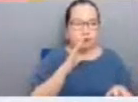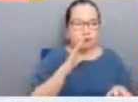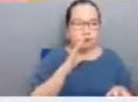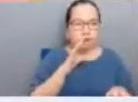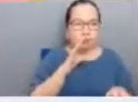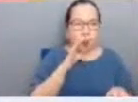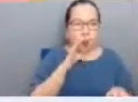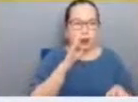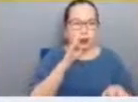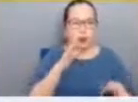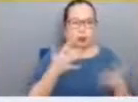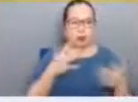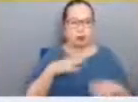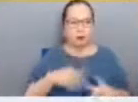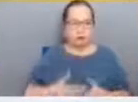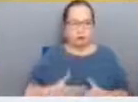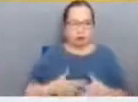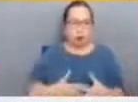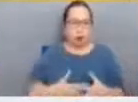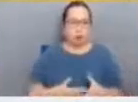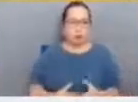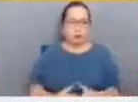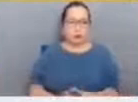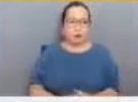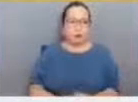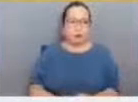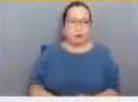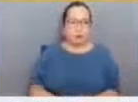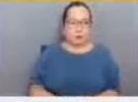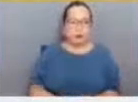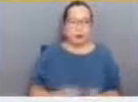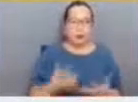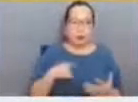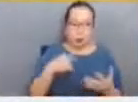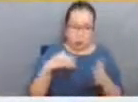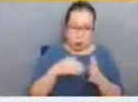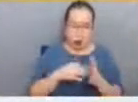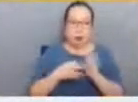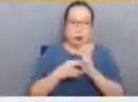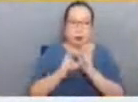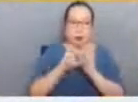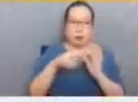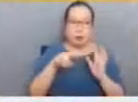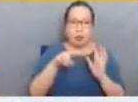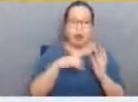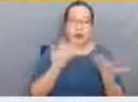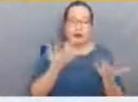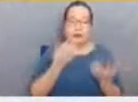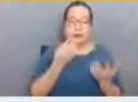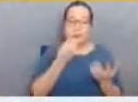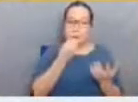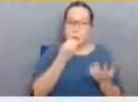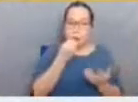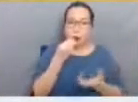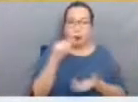Okay. Secretary, maraming salamat po. Maraming salamat po, no? Okay, spokesperson. That's a dietary